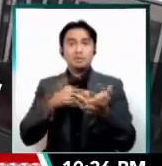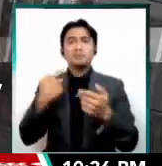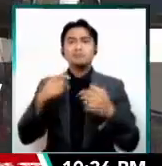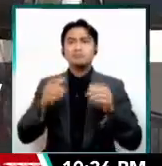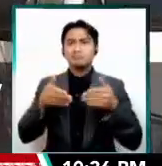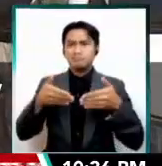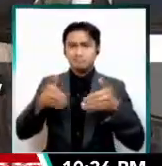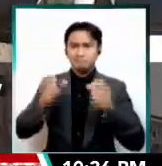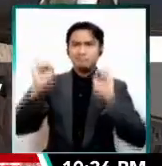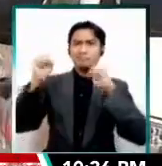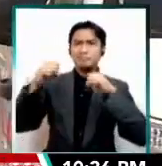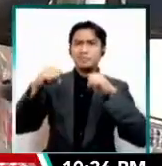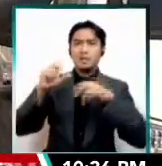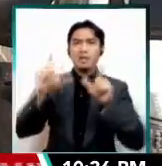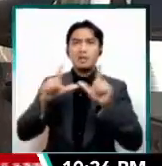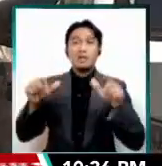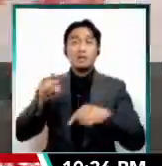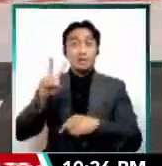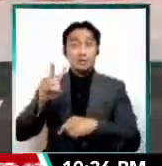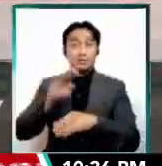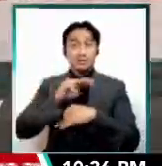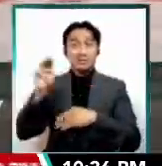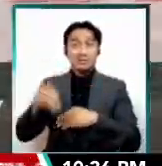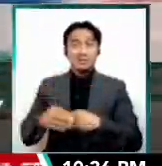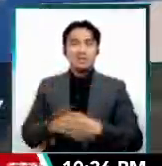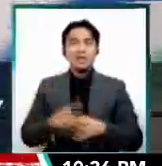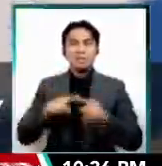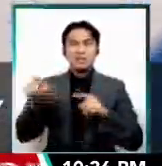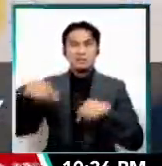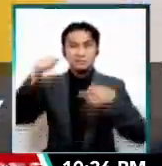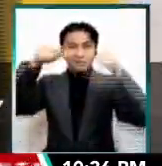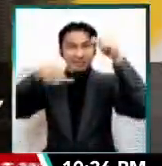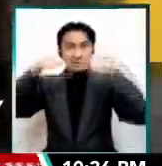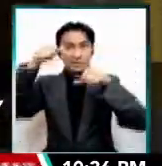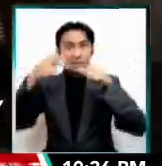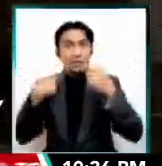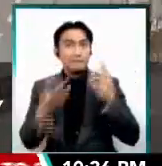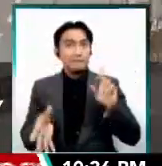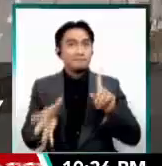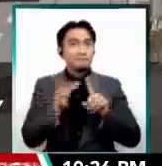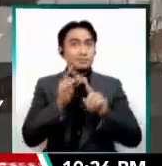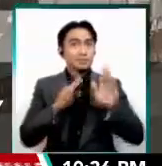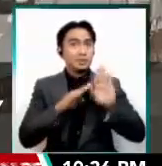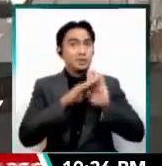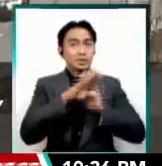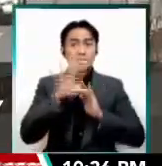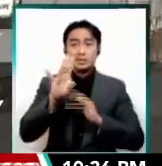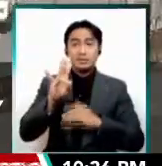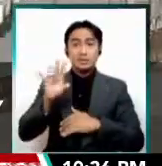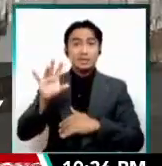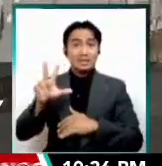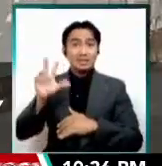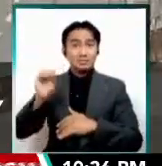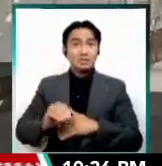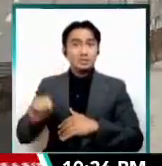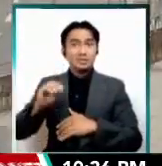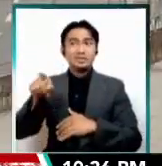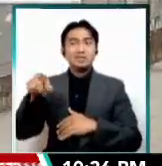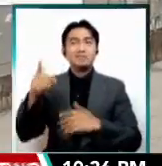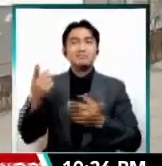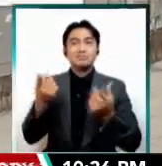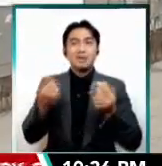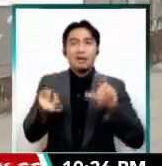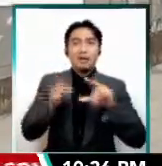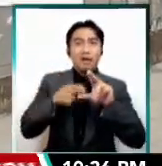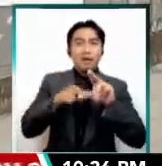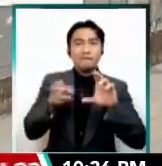Manila. Pero may agam-agam sila sa pagtaas sa 70% capacity sa mga pampublikong transportasyon. Alam